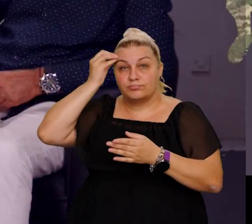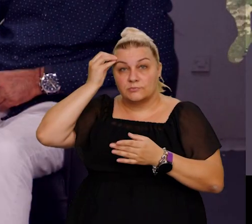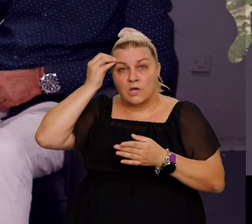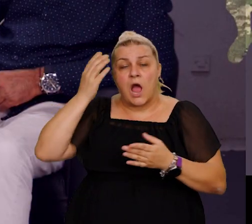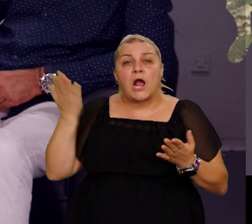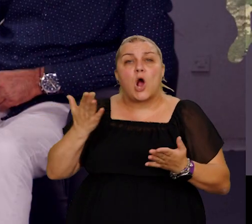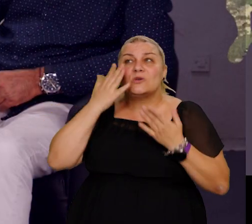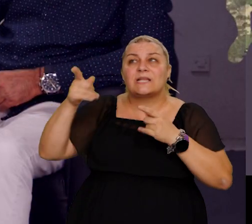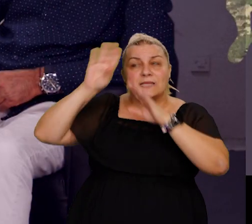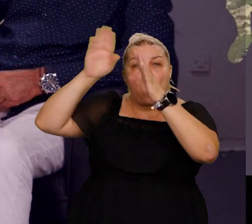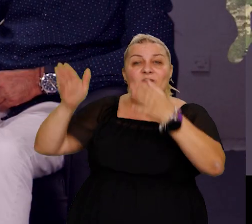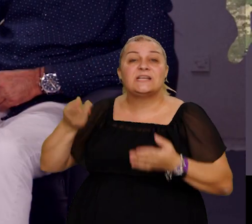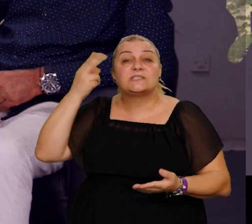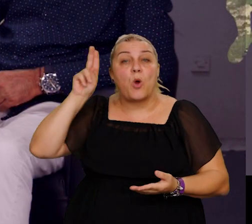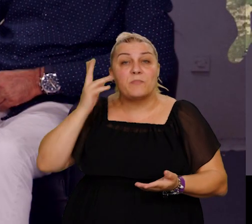izgledalo?